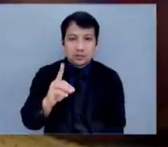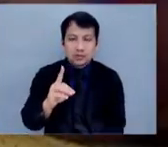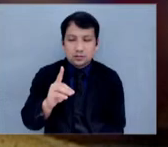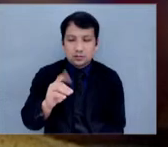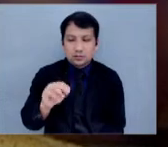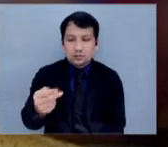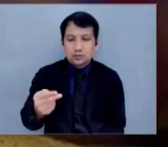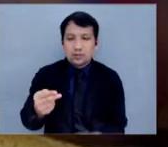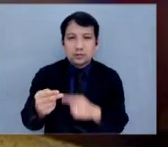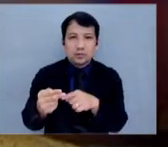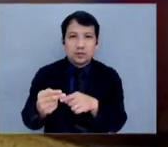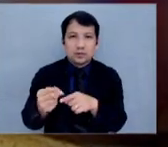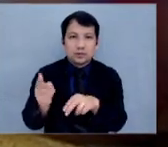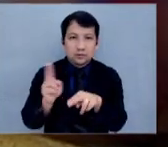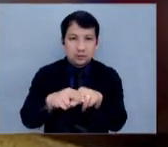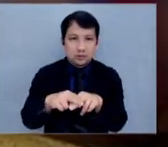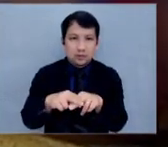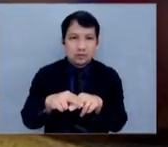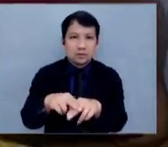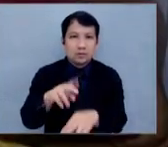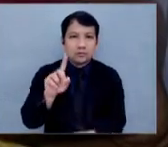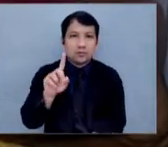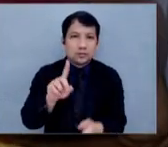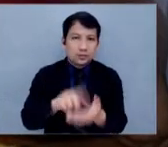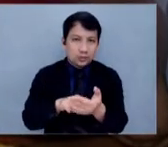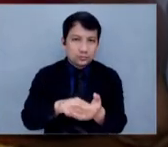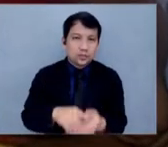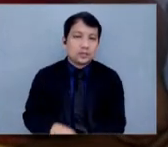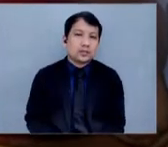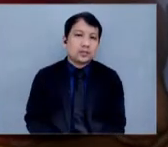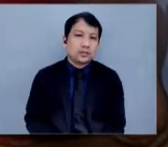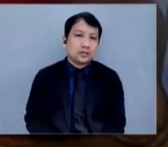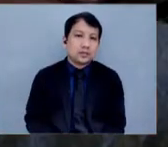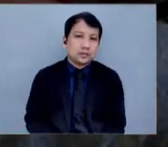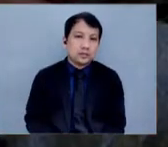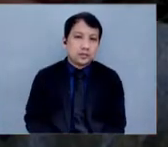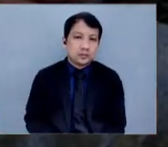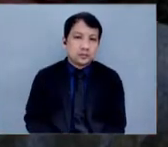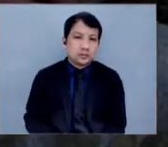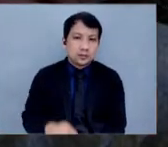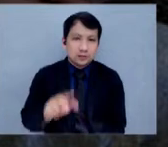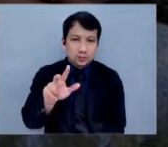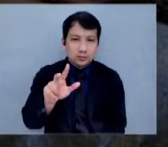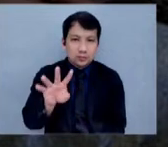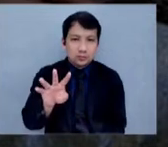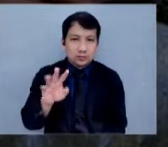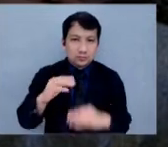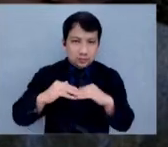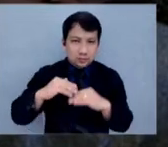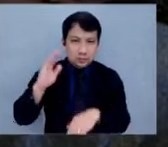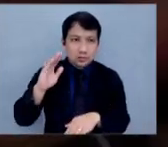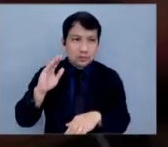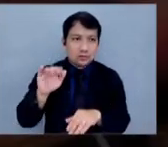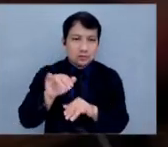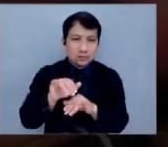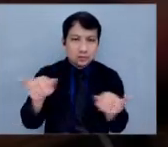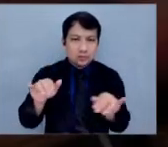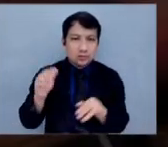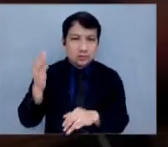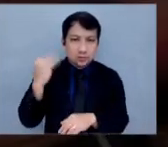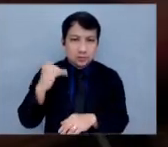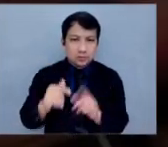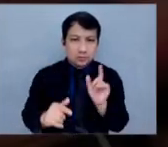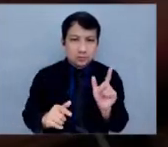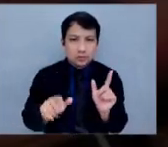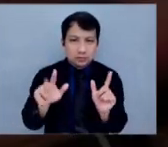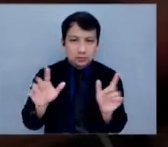ahensya, pumalo na sa 1,000 ang mga kaso. Halos 34 na beses na mas mataas yan sa parehong panahon noong 2023 na meron